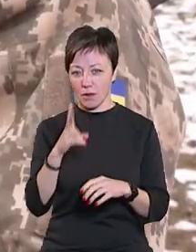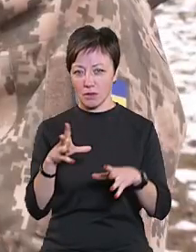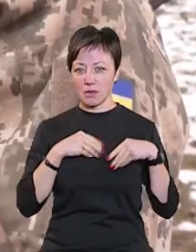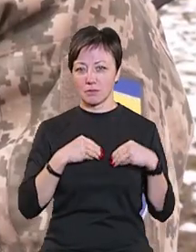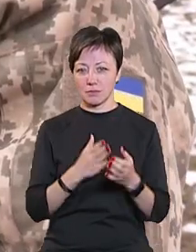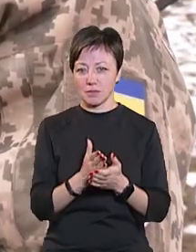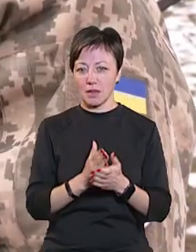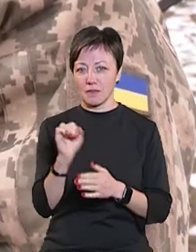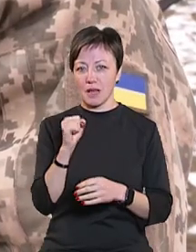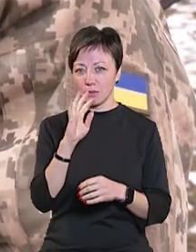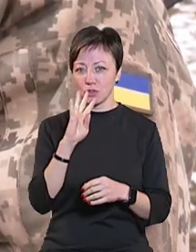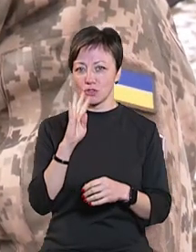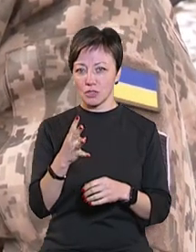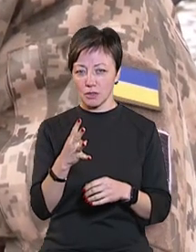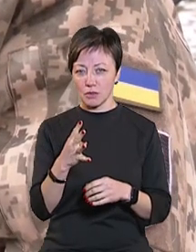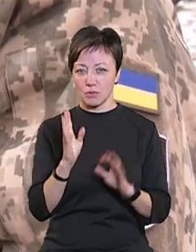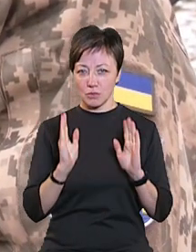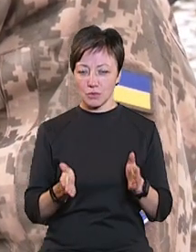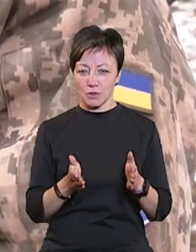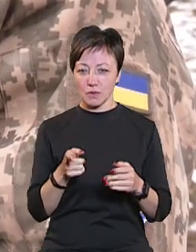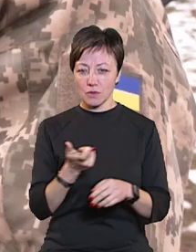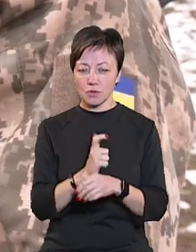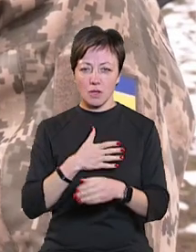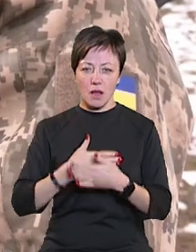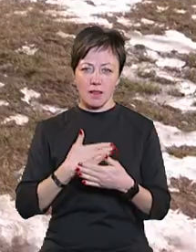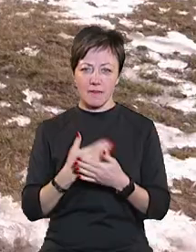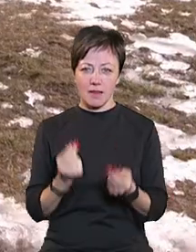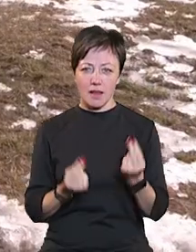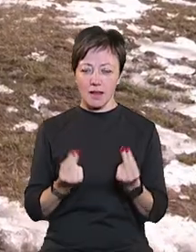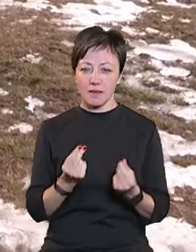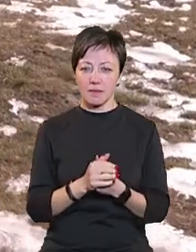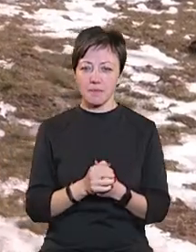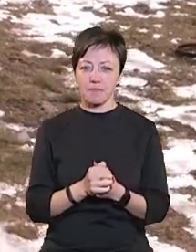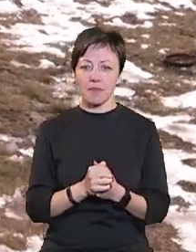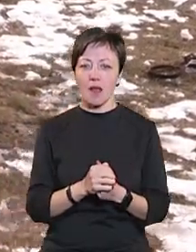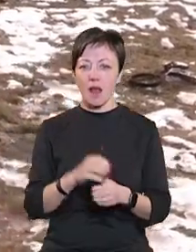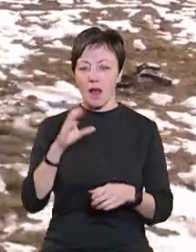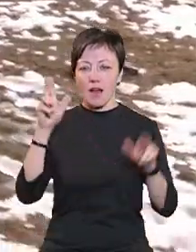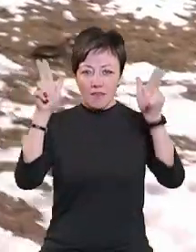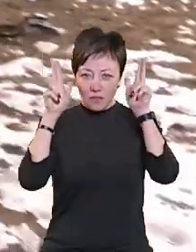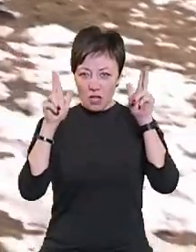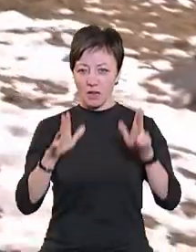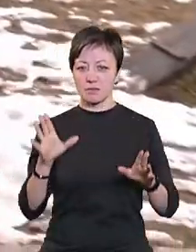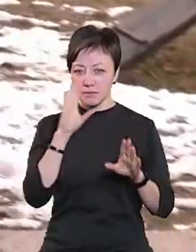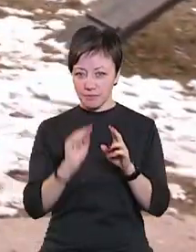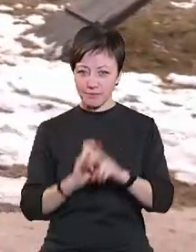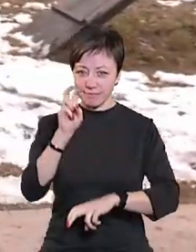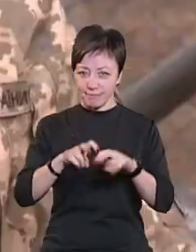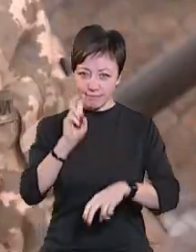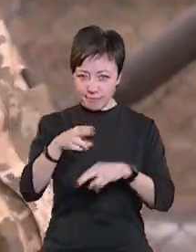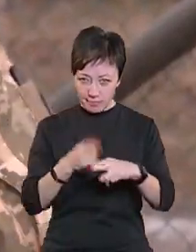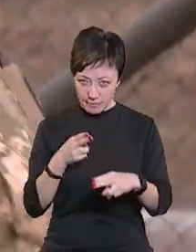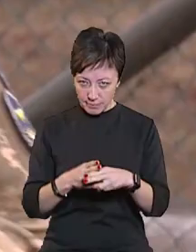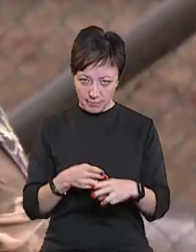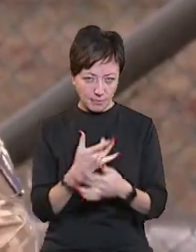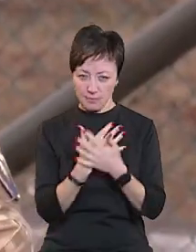У серпні йому буде 4 роки. Він дуже активний, грайливий. Бельгійська вівчарка Ос не тільки вправно долає будь-які смуги перешкод,